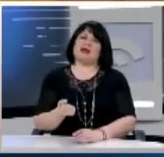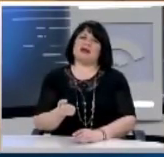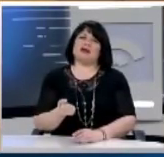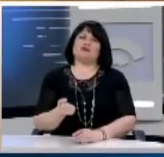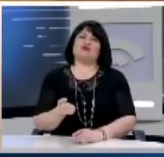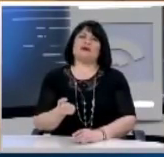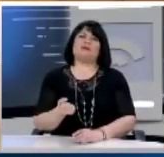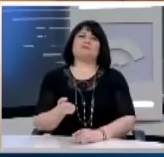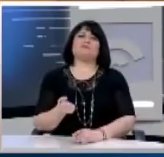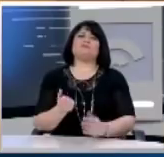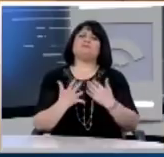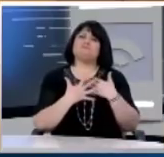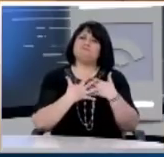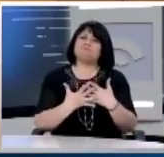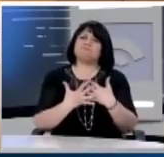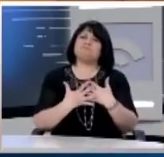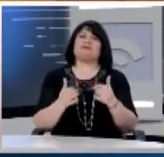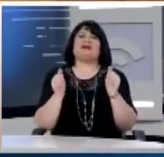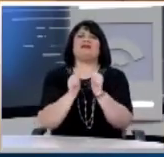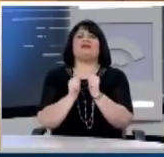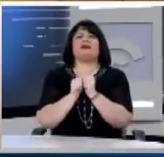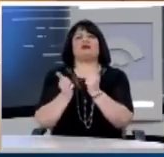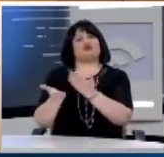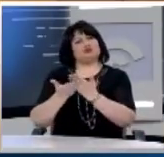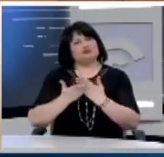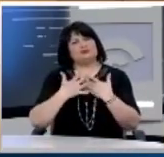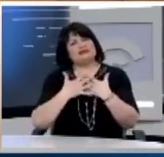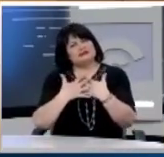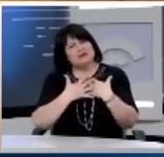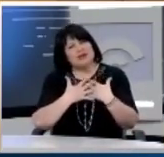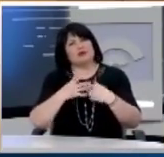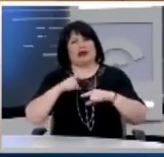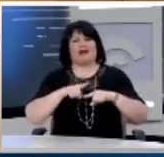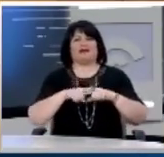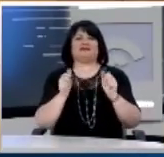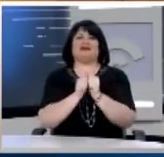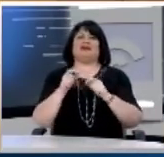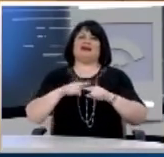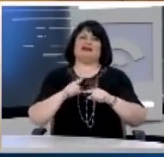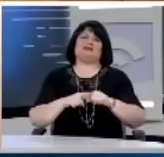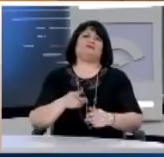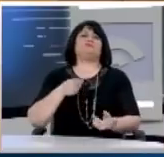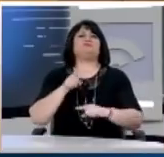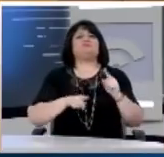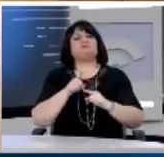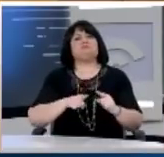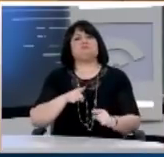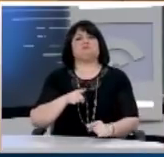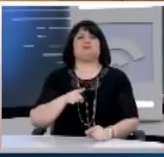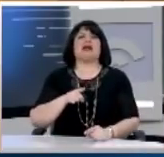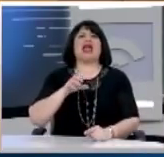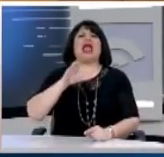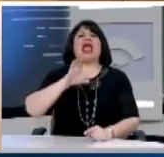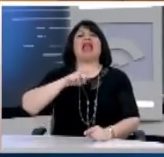τους αγαπημένους μας φιλέλληνες. Άλλος θα προτείνει τον Ζον Γκαμπριέλ Εϊνάρντ, ο